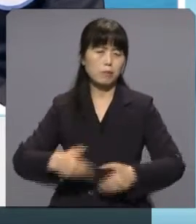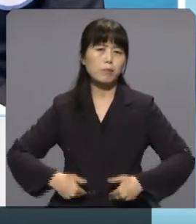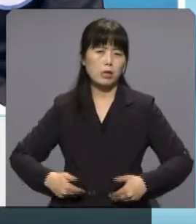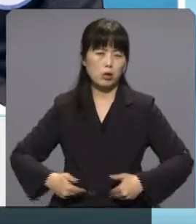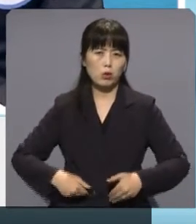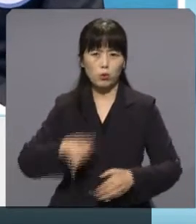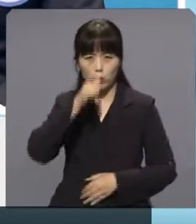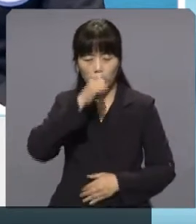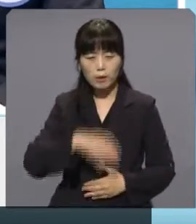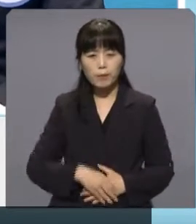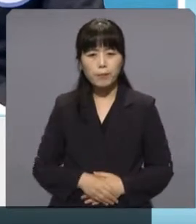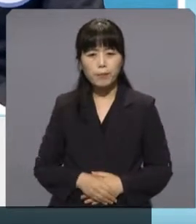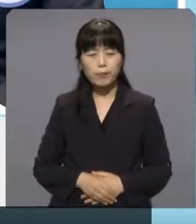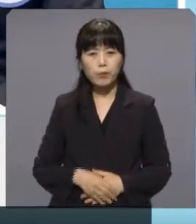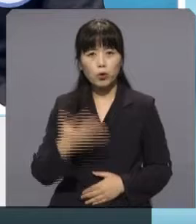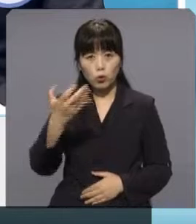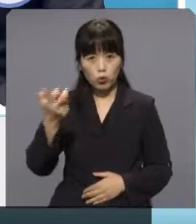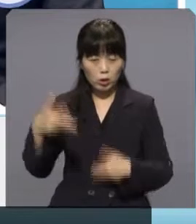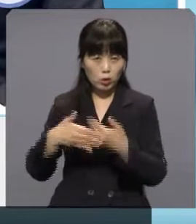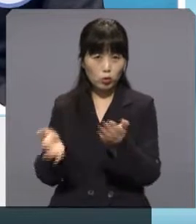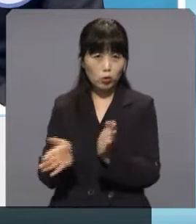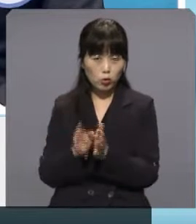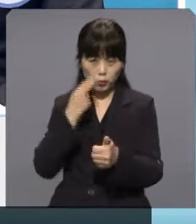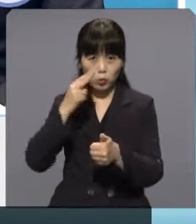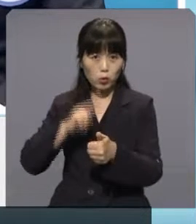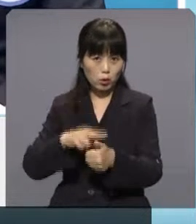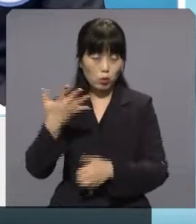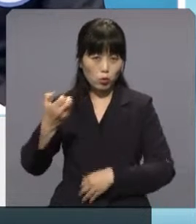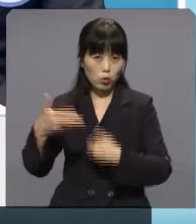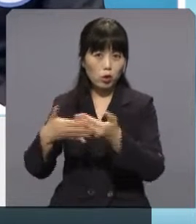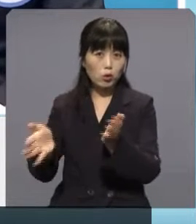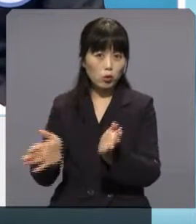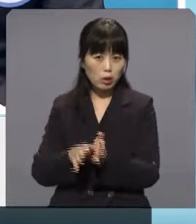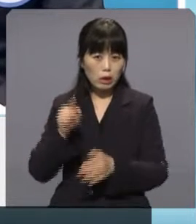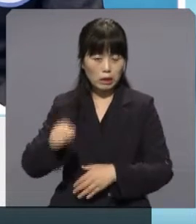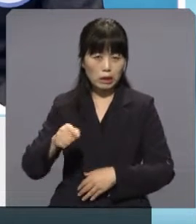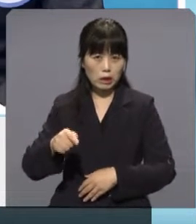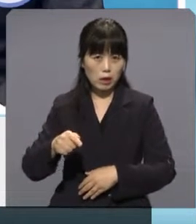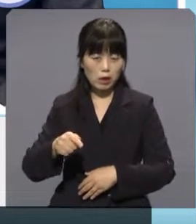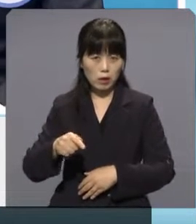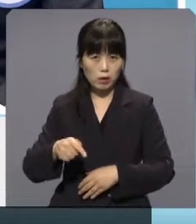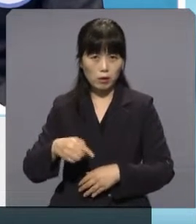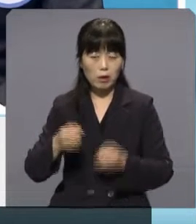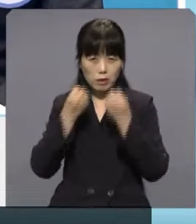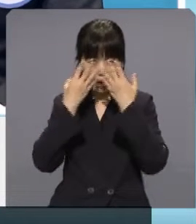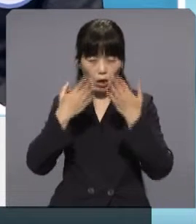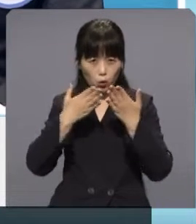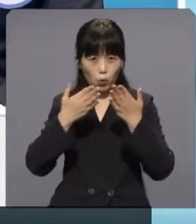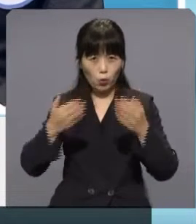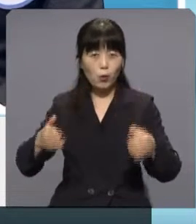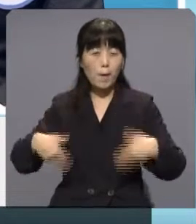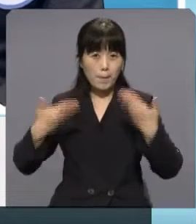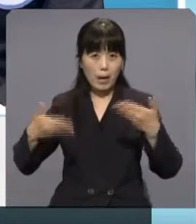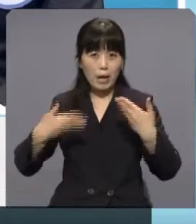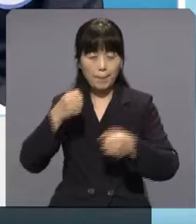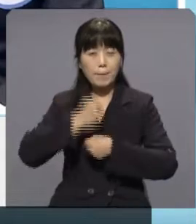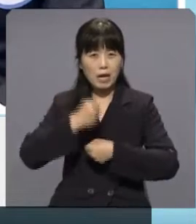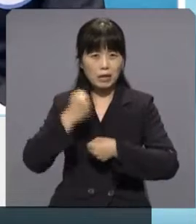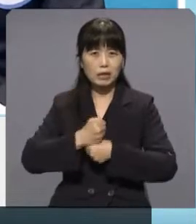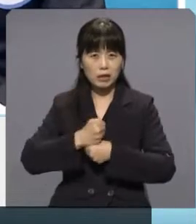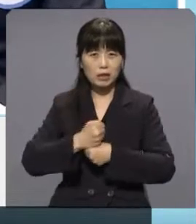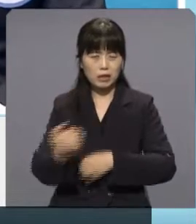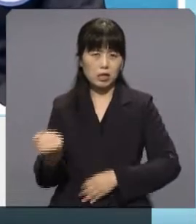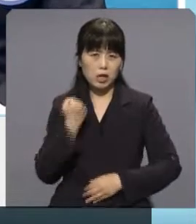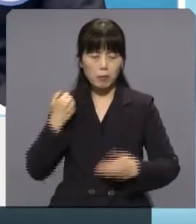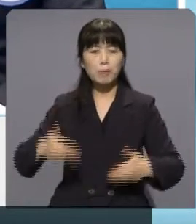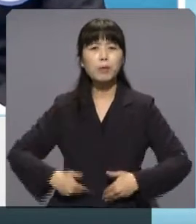되는 겁니다. 그래서 97그룹, 도전한 97그룹이 그런 바람을 일으킬 만한 역량이 좀 있어야 된다라고 좀